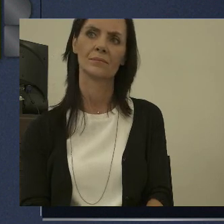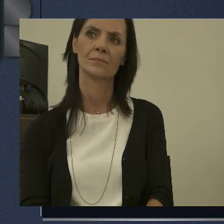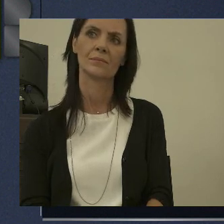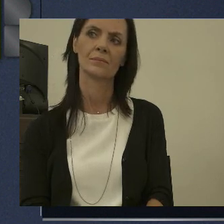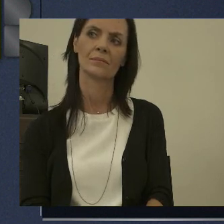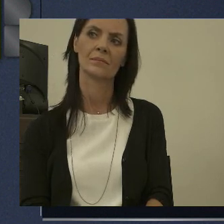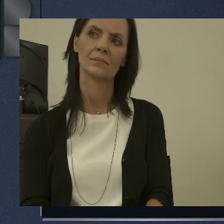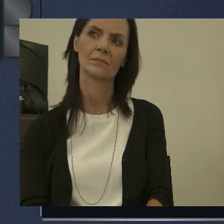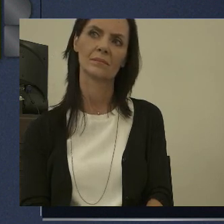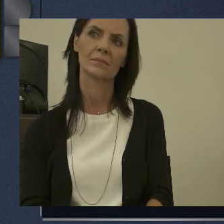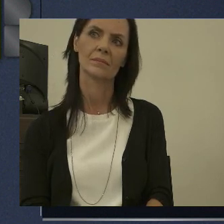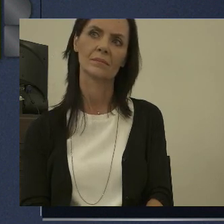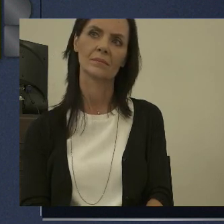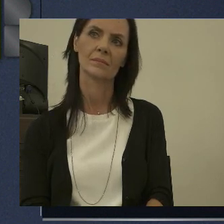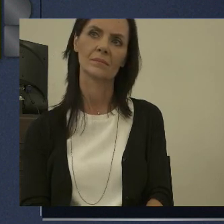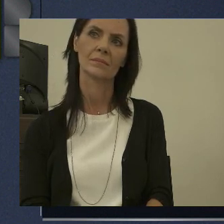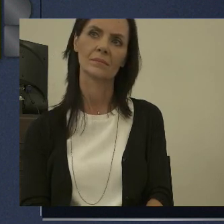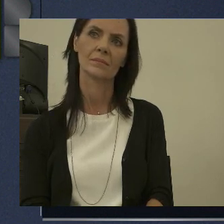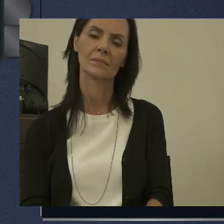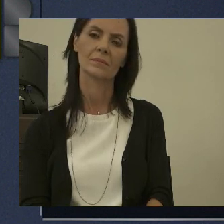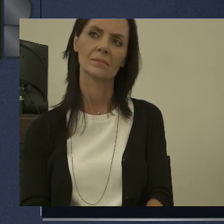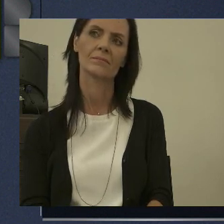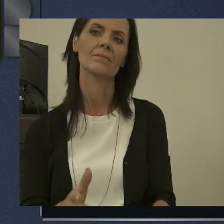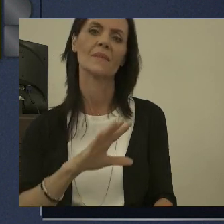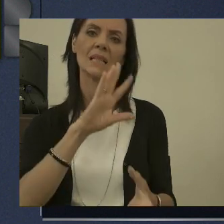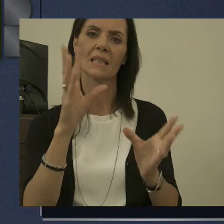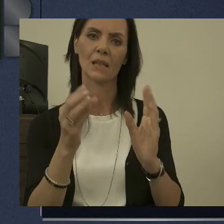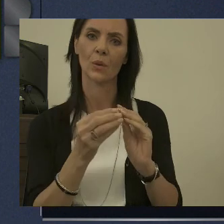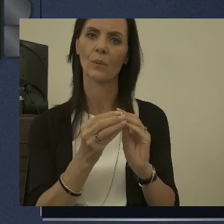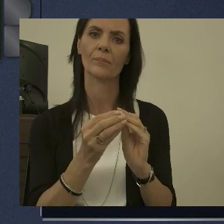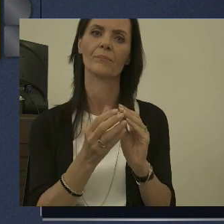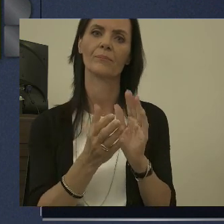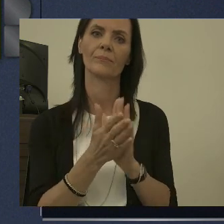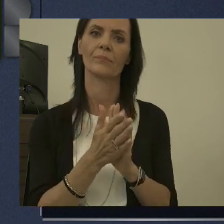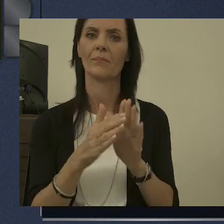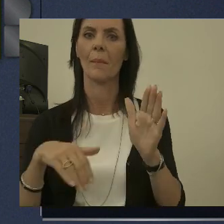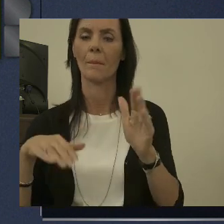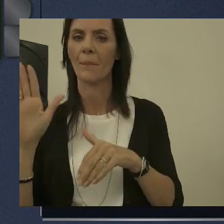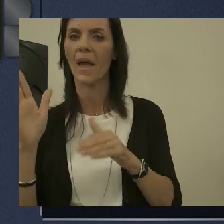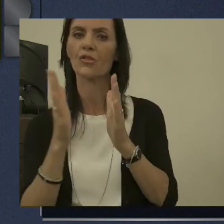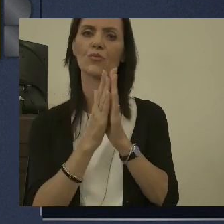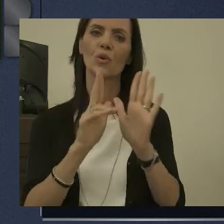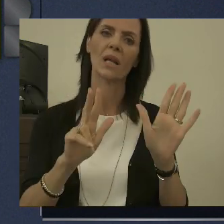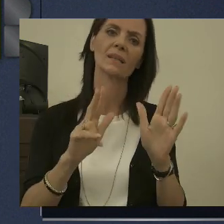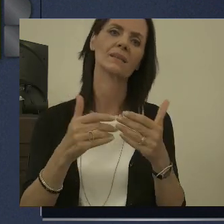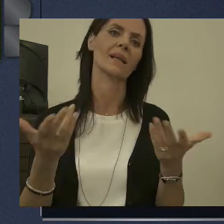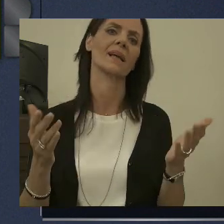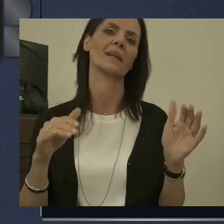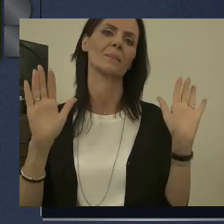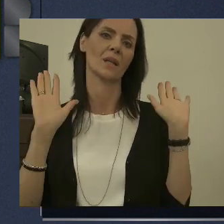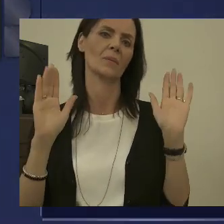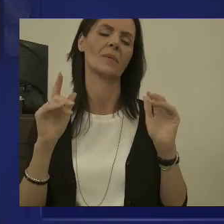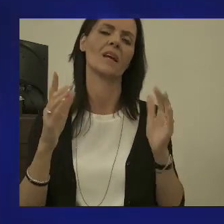אלי יהיה האחרון חביב. אוקיי, סיכום בבקשה. בעד 18, נגד